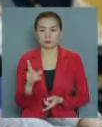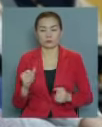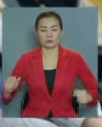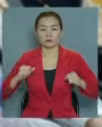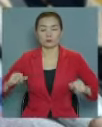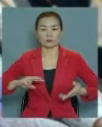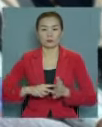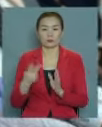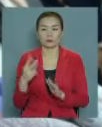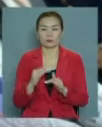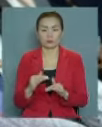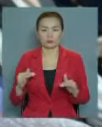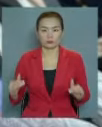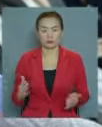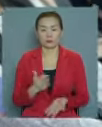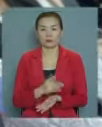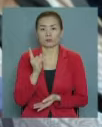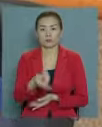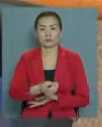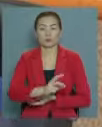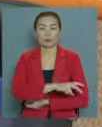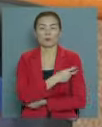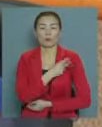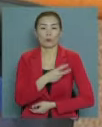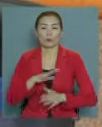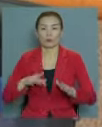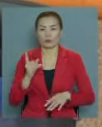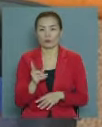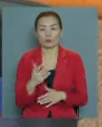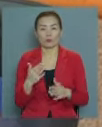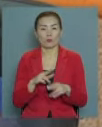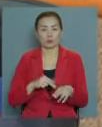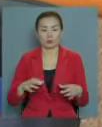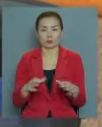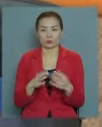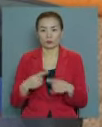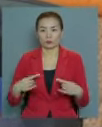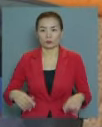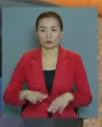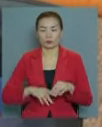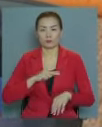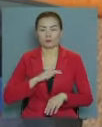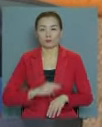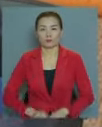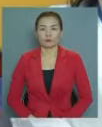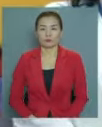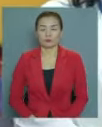спортивный комплекс, два детских сада, одна амбулаторная поликлиника, одно отделение полиции и другие социальные объекты.